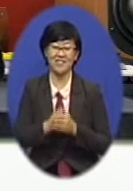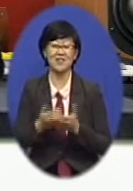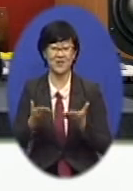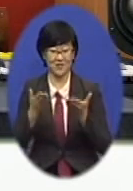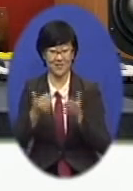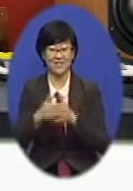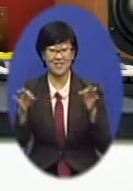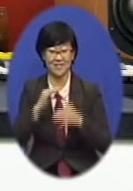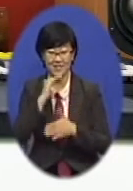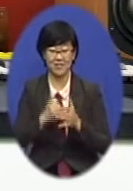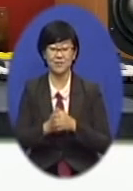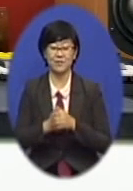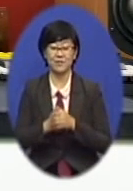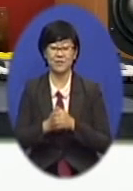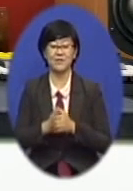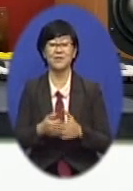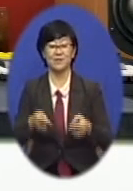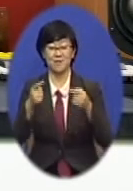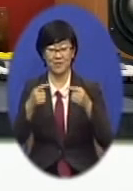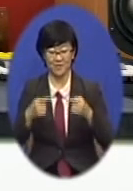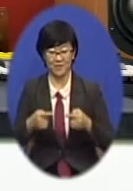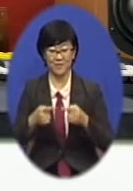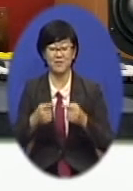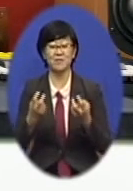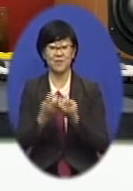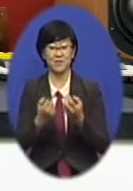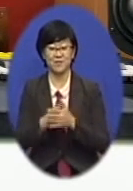기다려주세요. 예. 네. 자 우리 허미영 씨의 네. 목소리. ARS